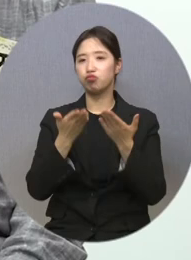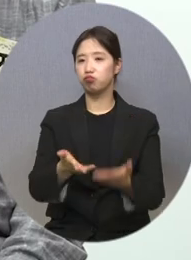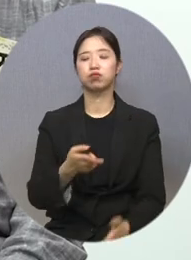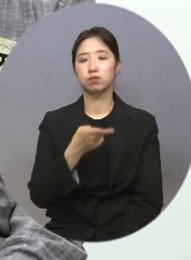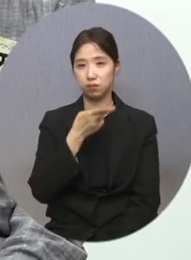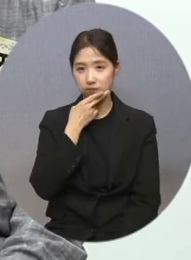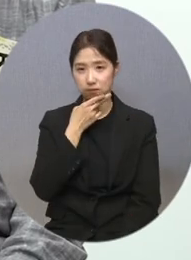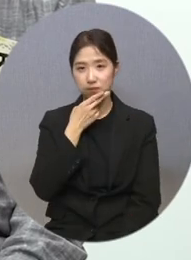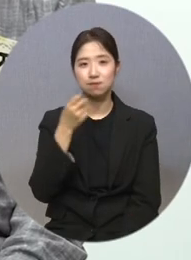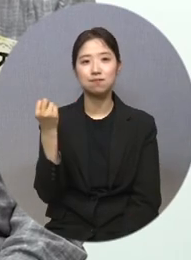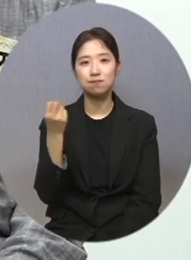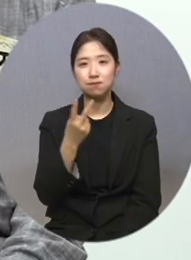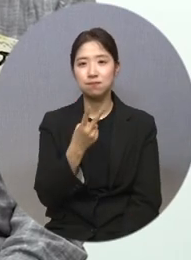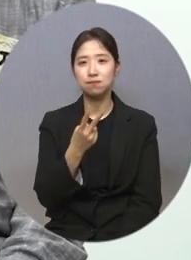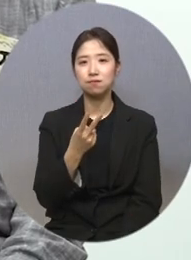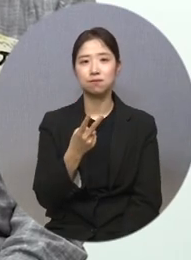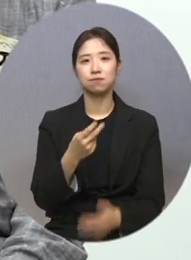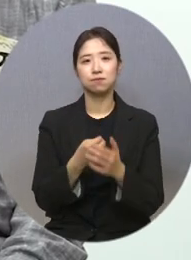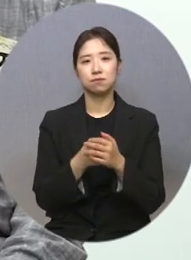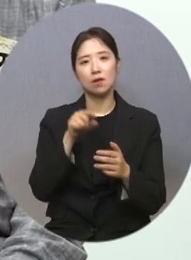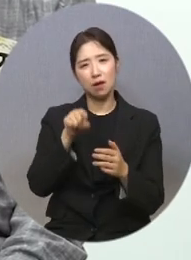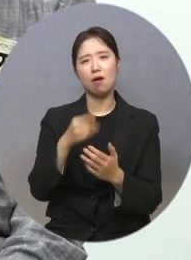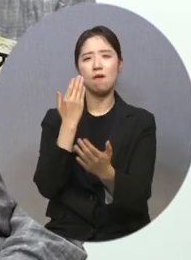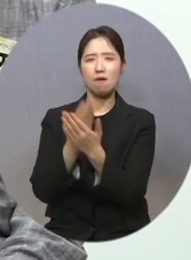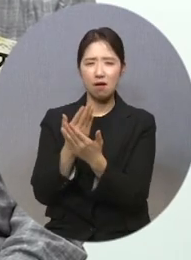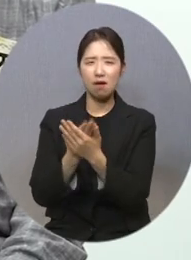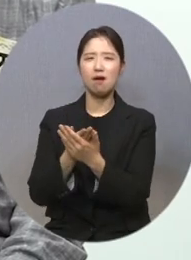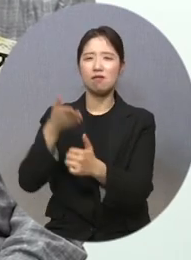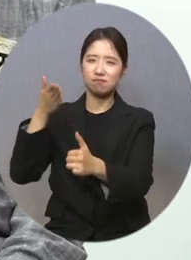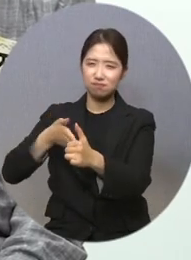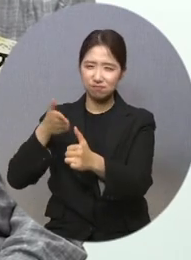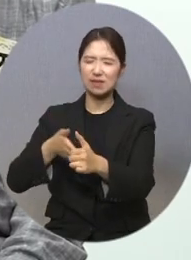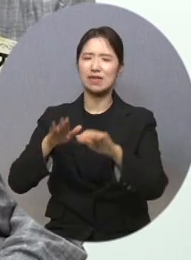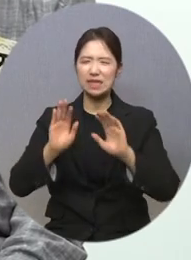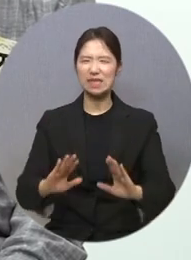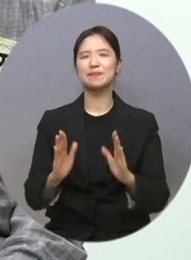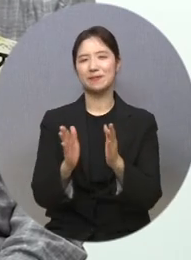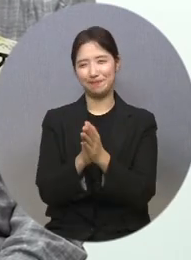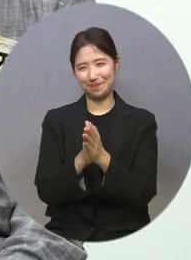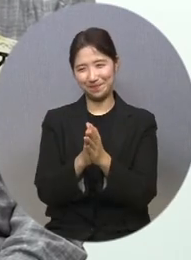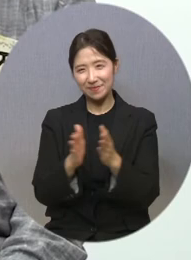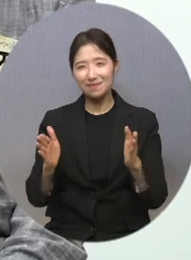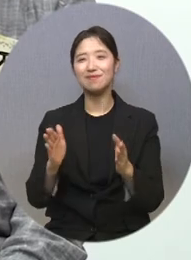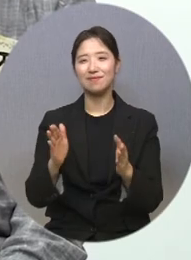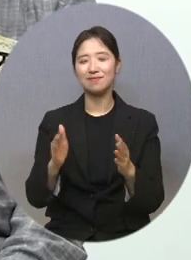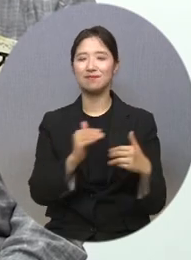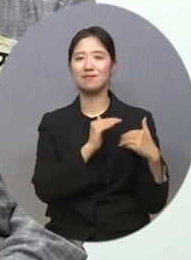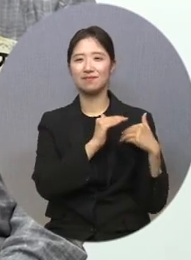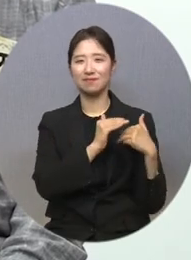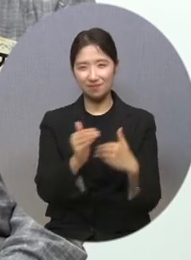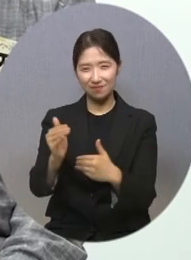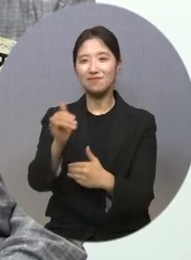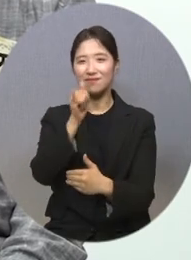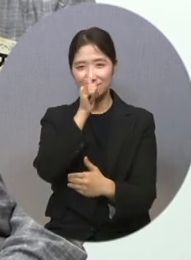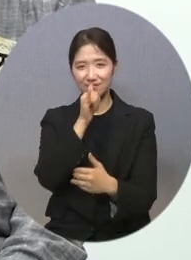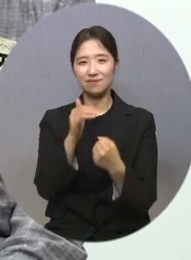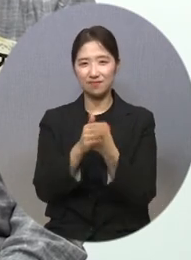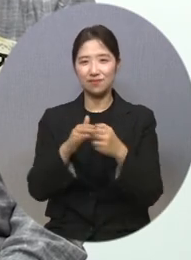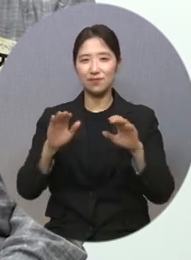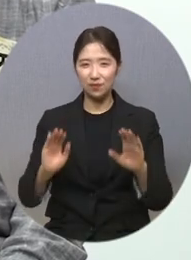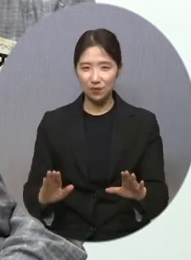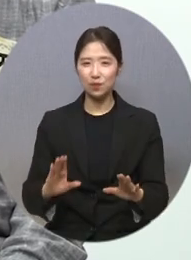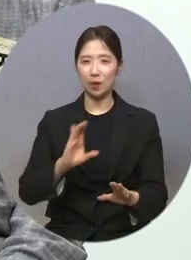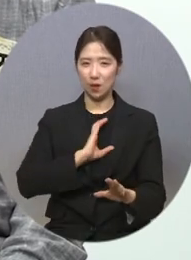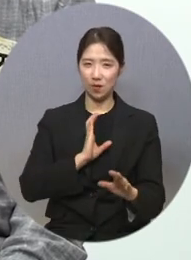안 되어 있고, 그래서 저희가 이제 이것들을 요구해 나가기 시작하는 단계가 아닌가 하고 저는 생각을 하고 있습니다. 오늘 이 자리에서